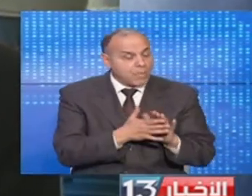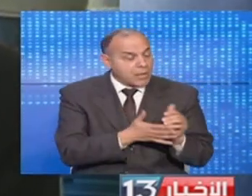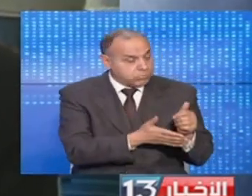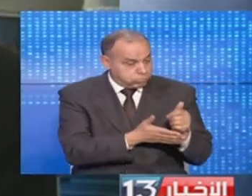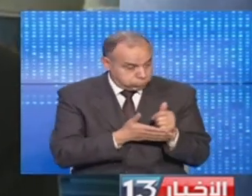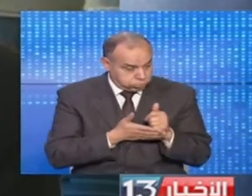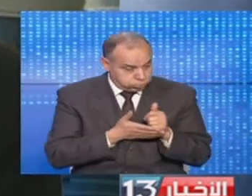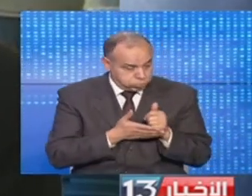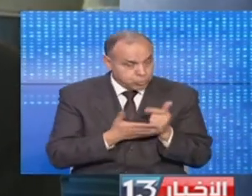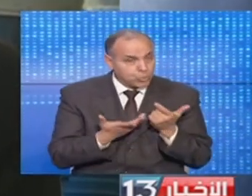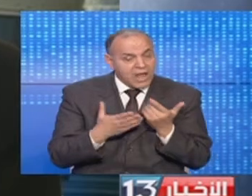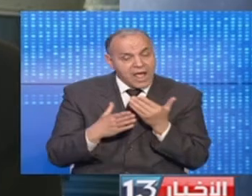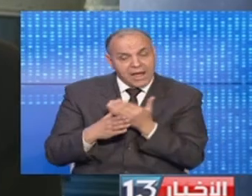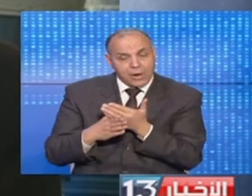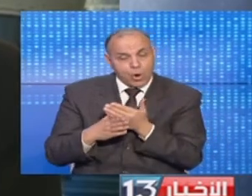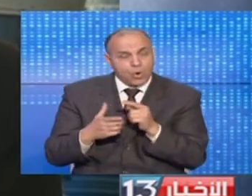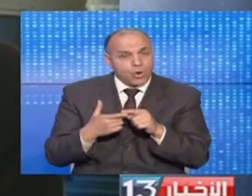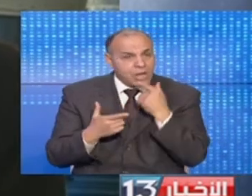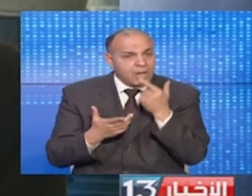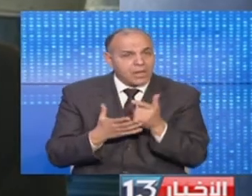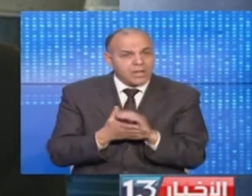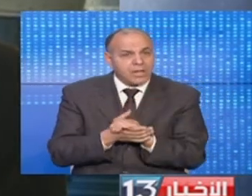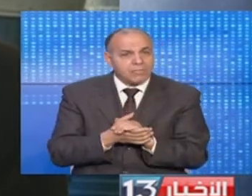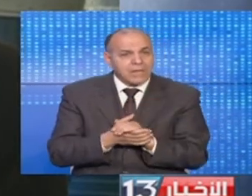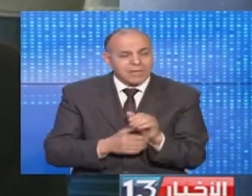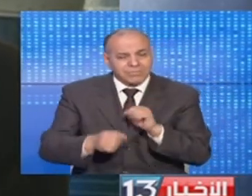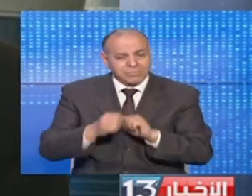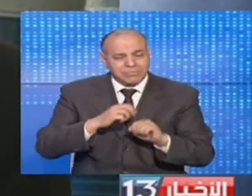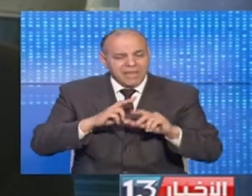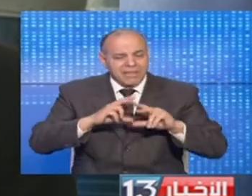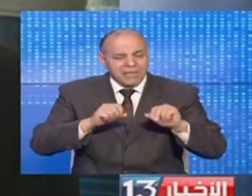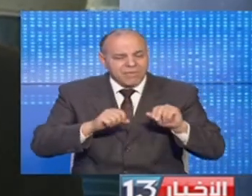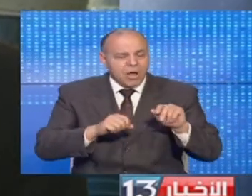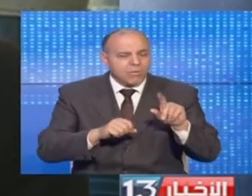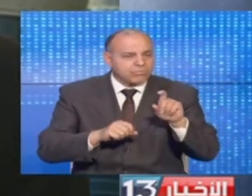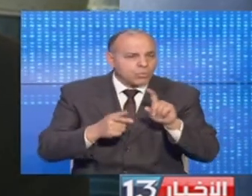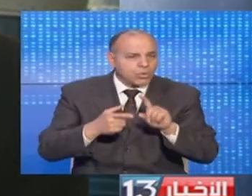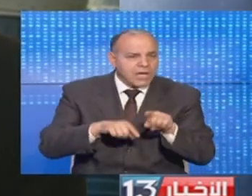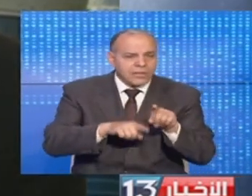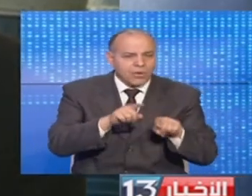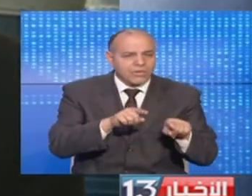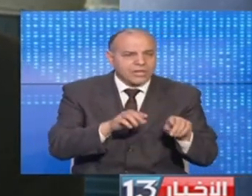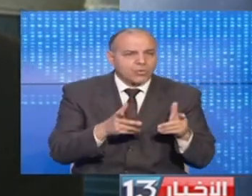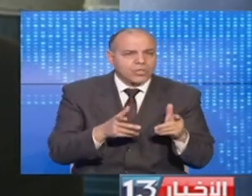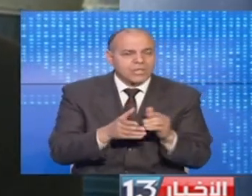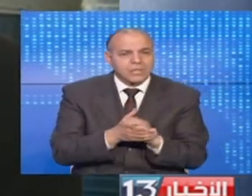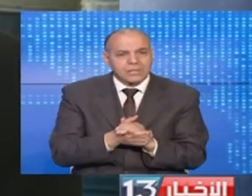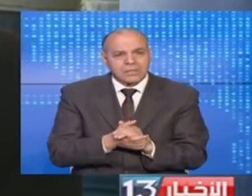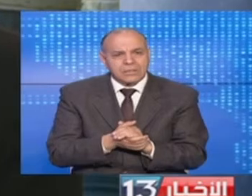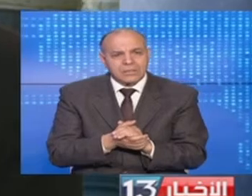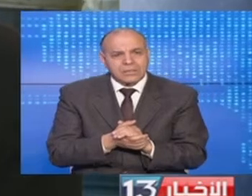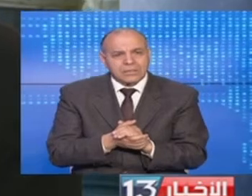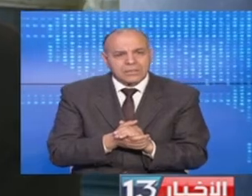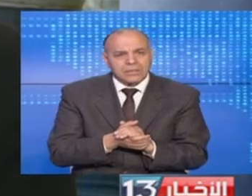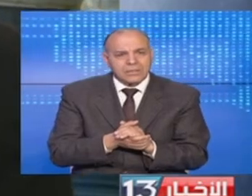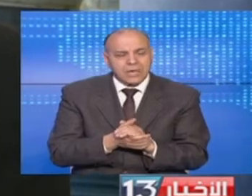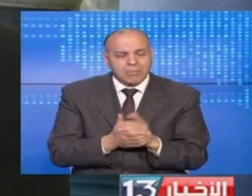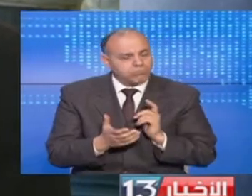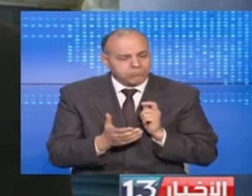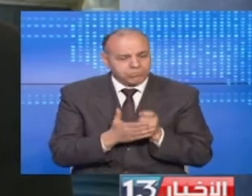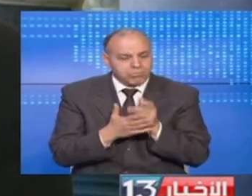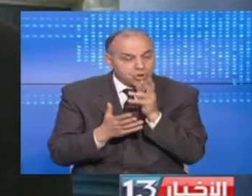فيه من حيث حمله تنظيف وتعقيم من حيث توفير بعض المستلزمات اللي هي مش قادر